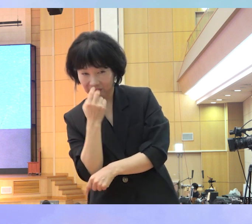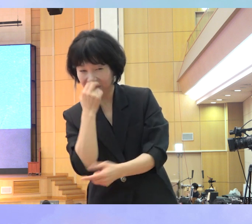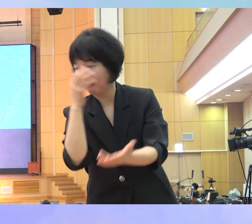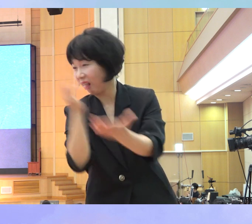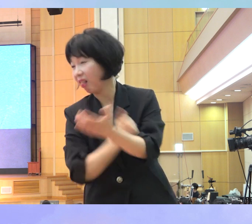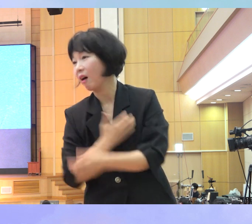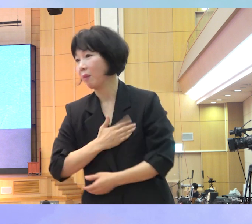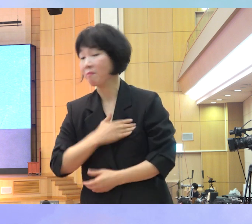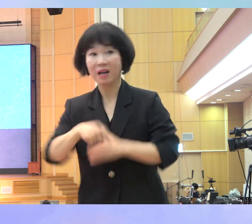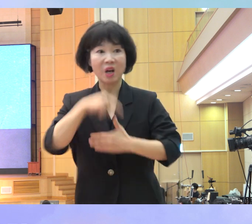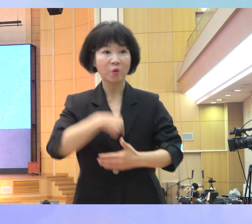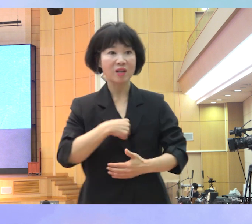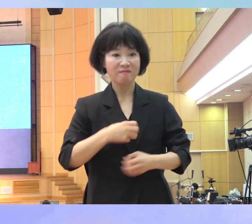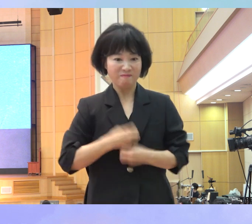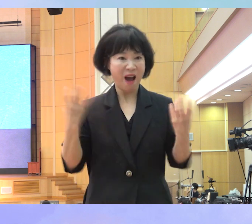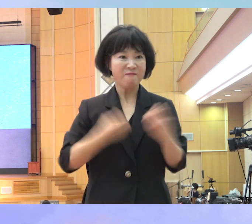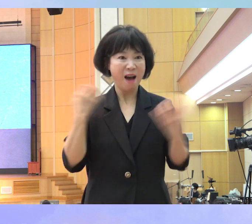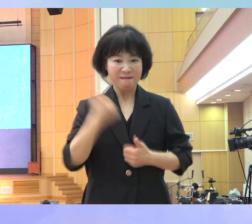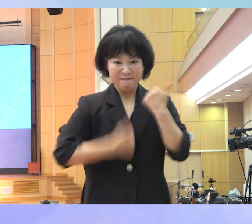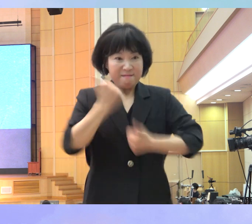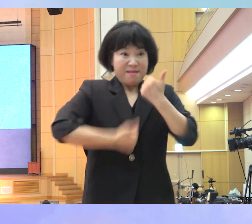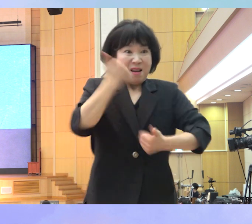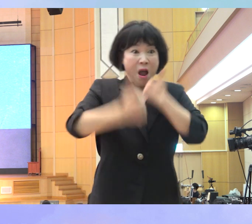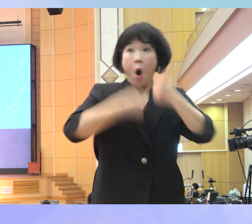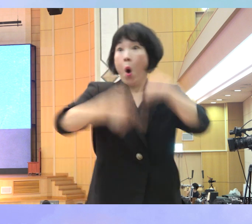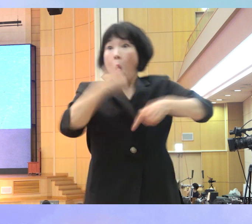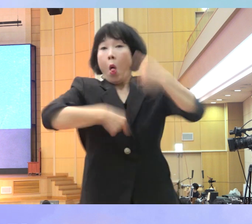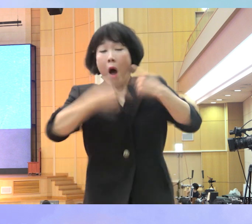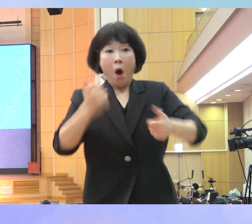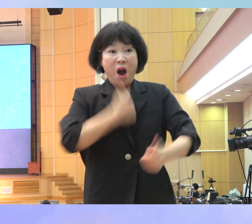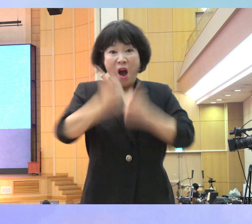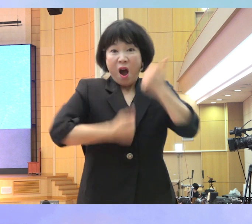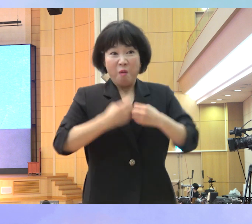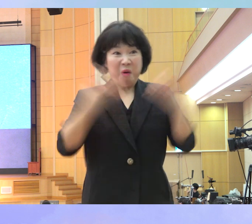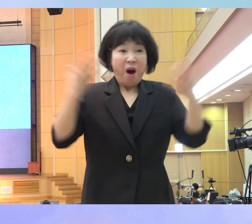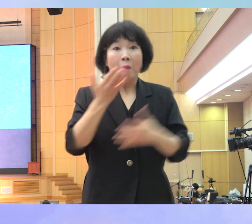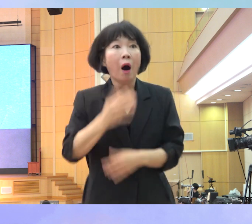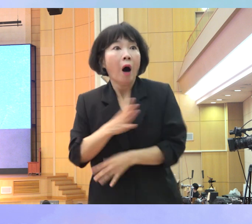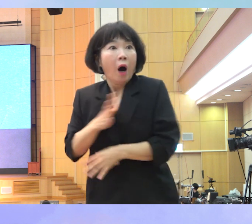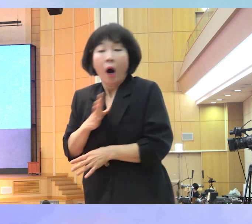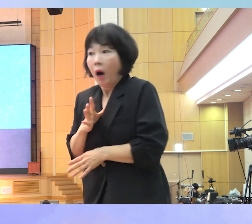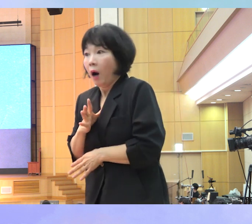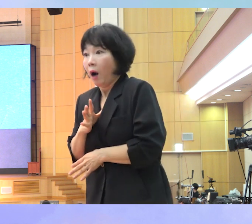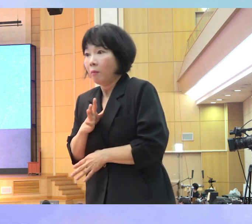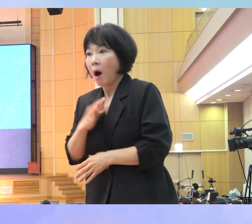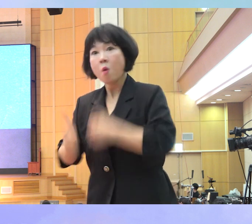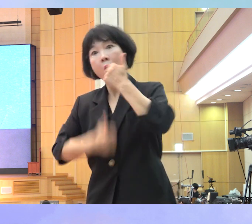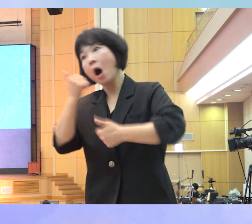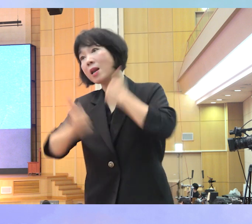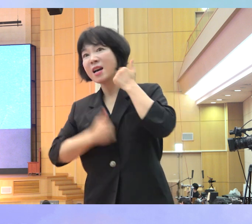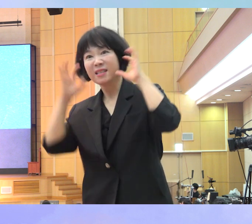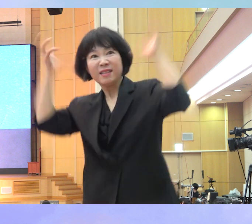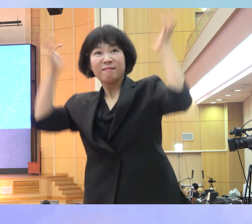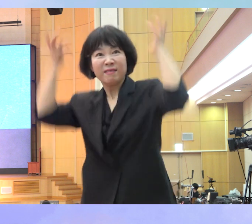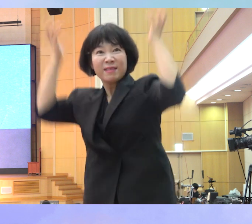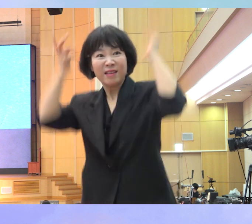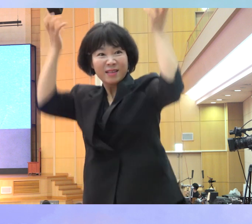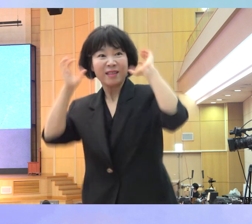마음이 화가 나면 무슨 말을 해요? 화내는 말을 하죠. 화내는 말을 합니다.